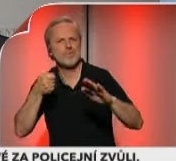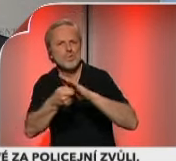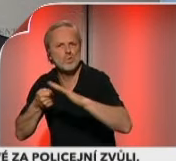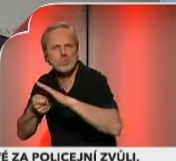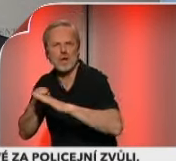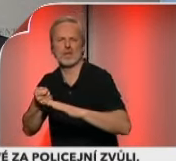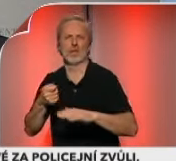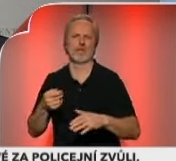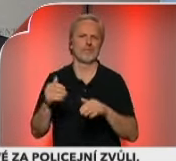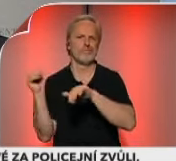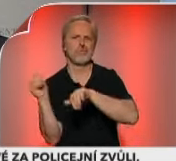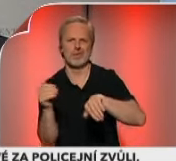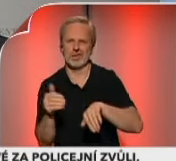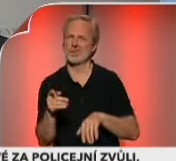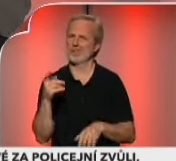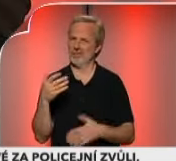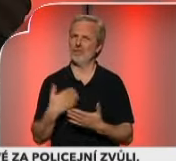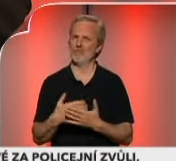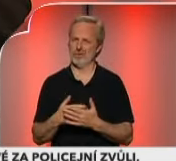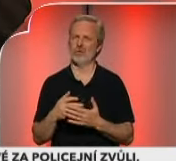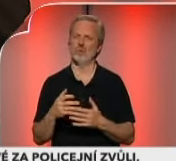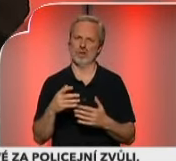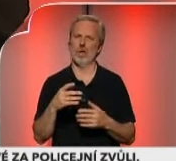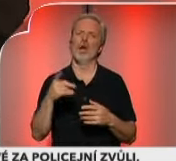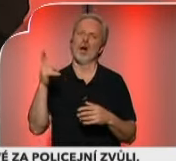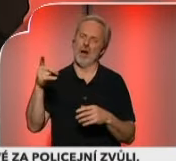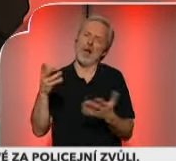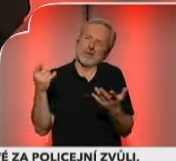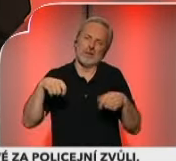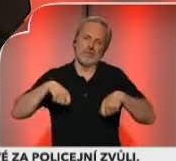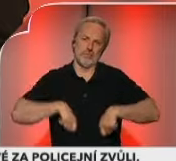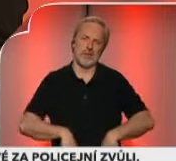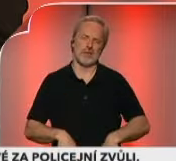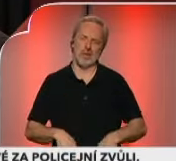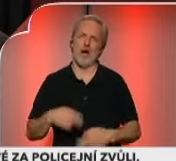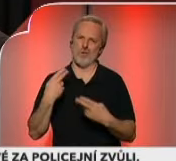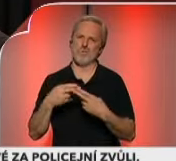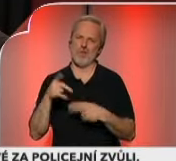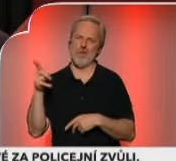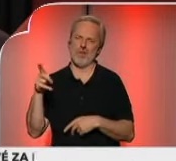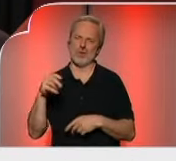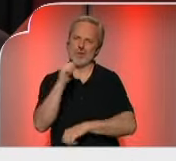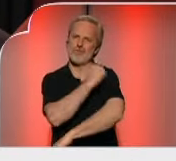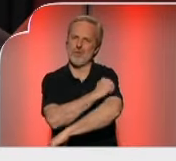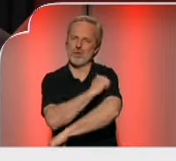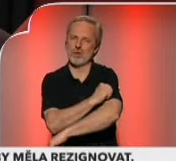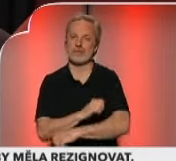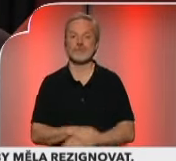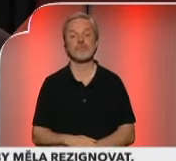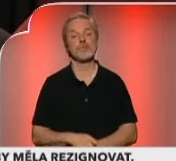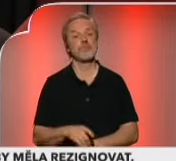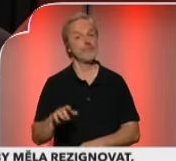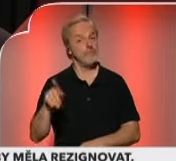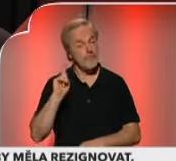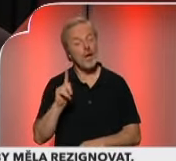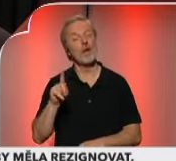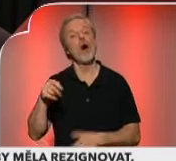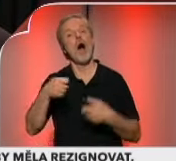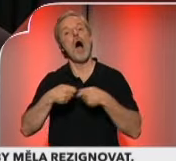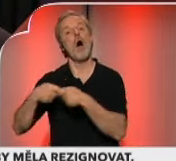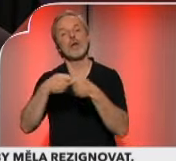současného předsedy kdo by konkrétně ve Středních Čechách teď ten obrodný proces měl vést kdo by ho